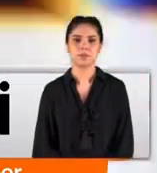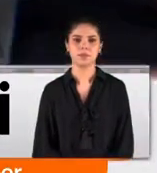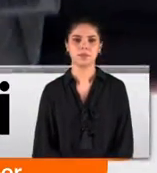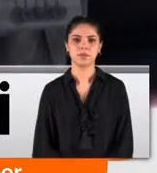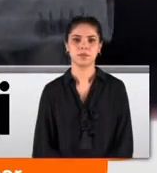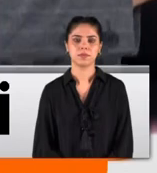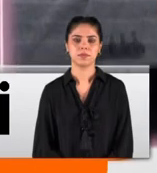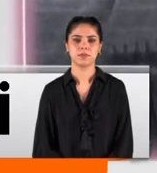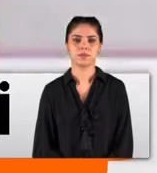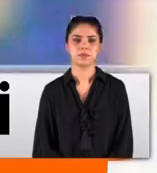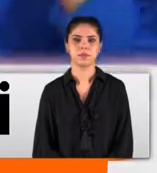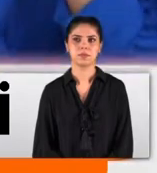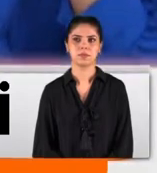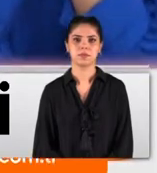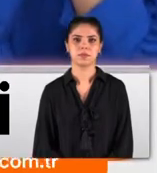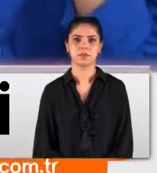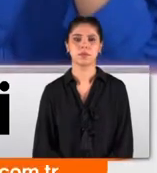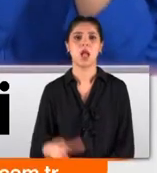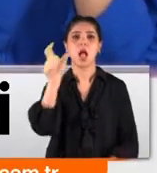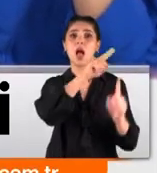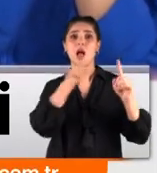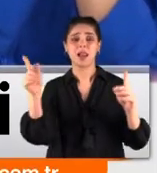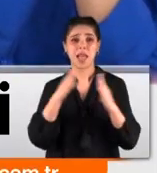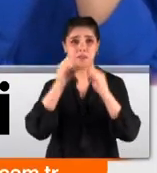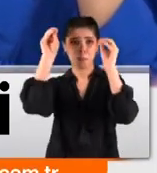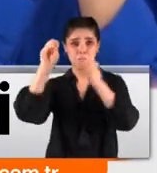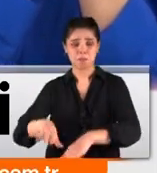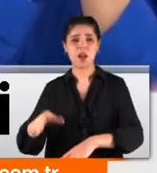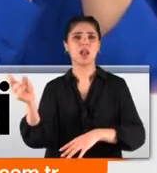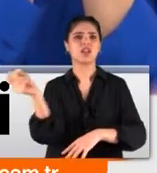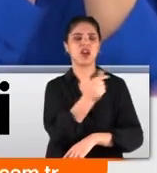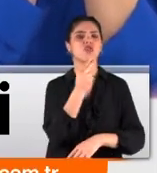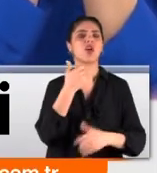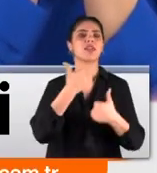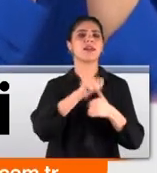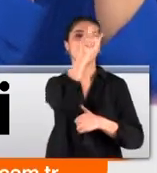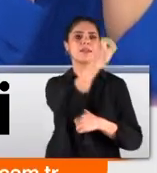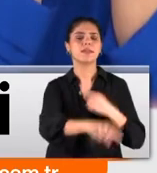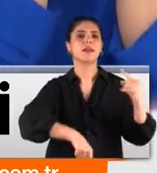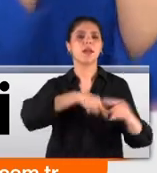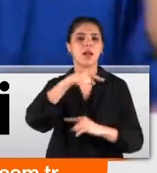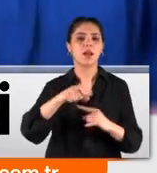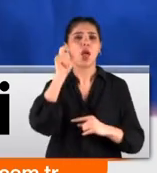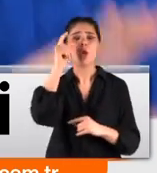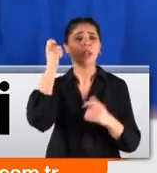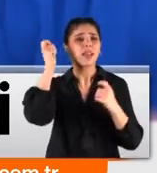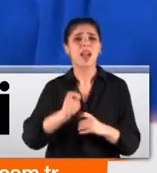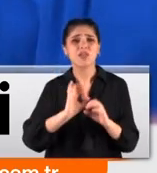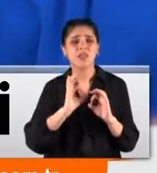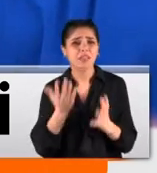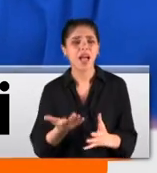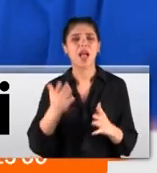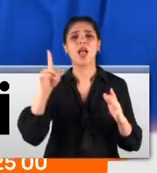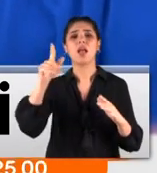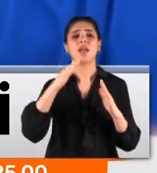ben senin? Bana kıyafet almadı. Aylardır evi terk edip başkasına kaçan karısını arıyordu. Ama asıl hasretini çektiği eşi değil,